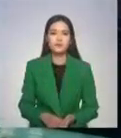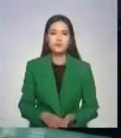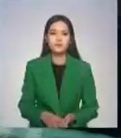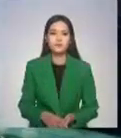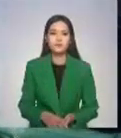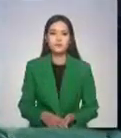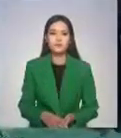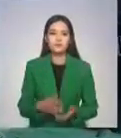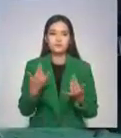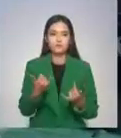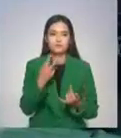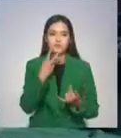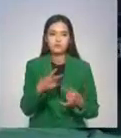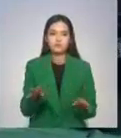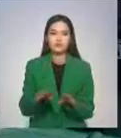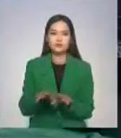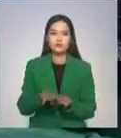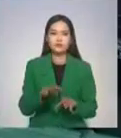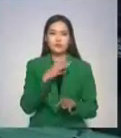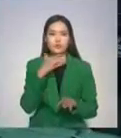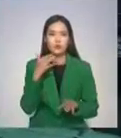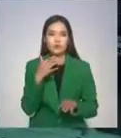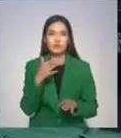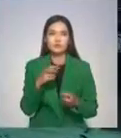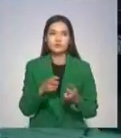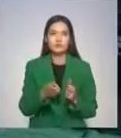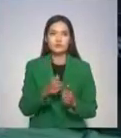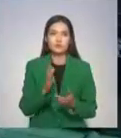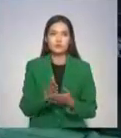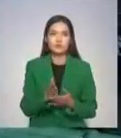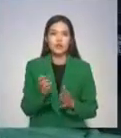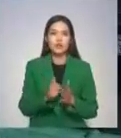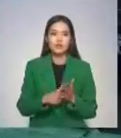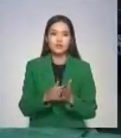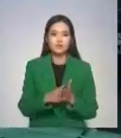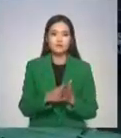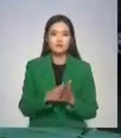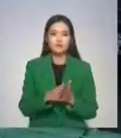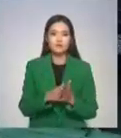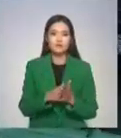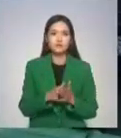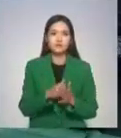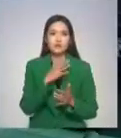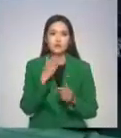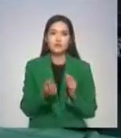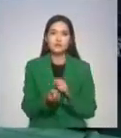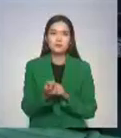қазір жүру өте қиындап бара жатыр. Өткен жағдайын ол бүкіл қала біледі деуге